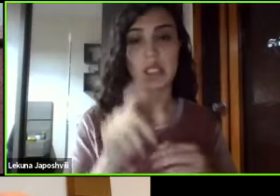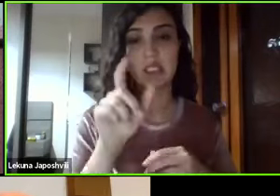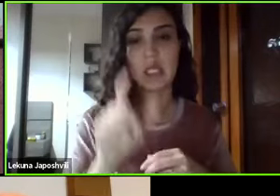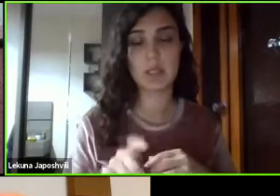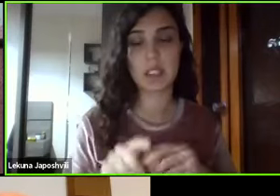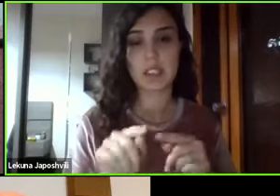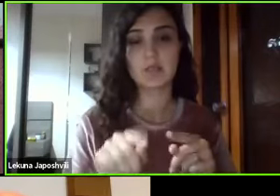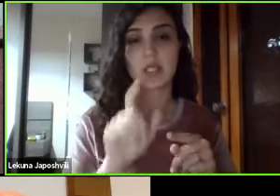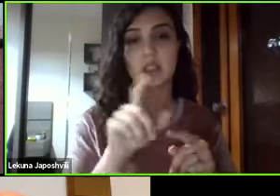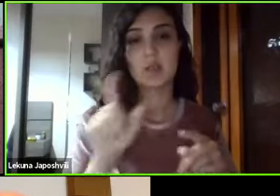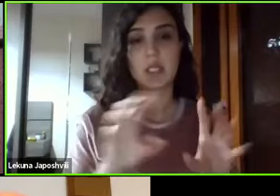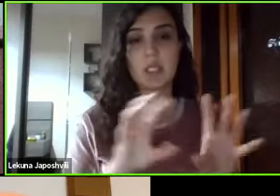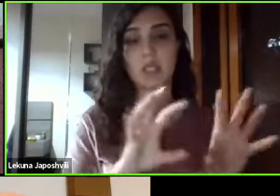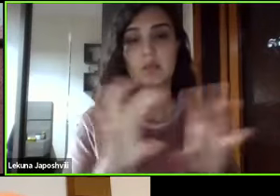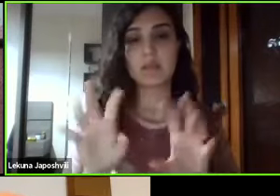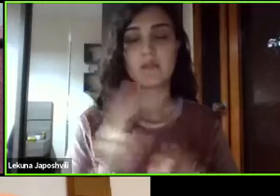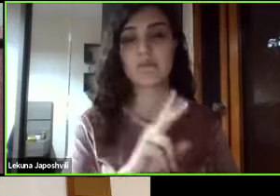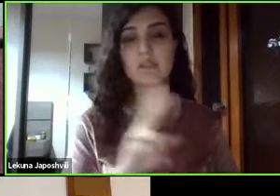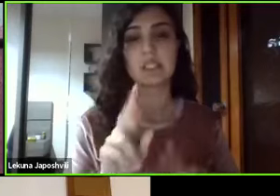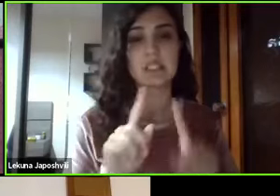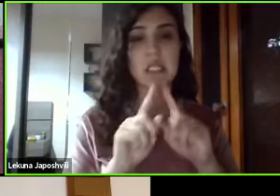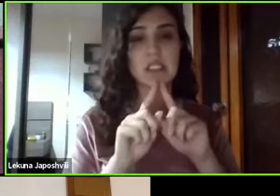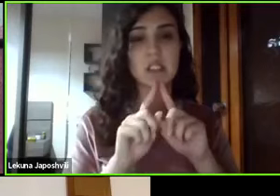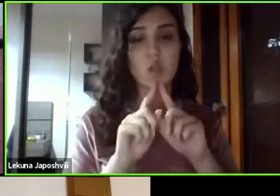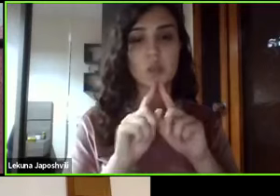ადამიანებზე, რომელსაც განსაკუთრებული